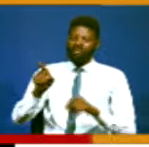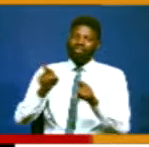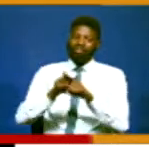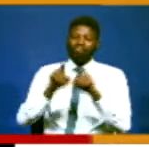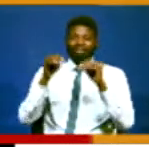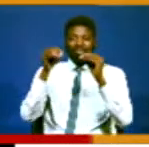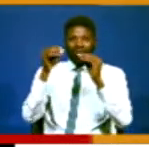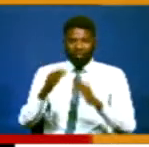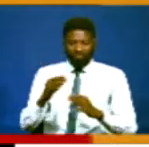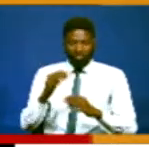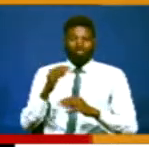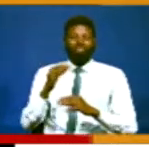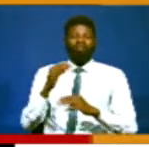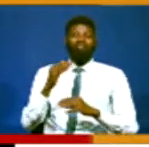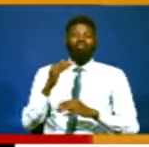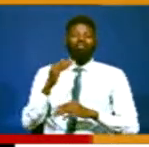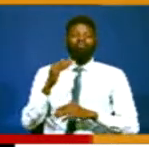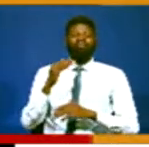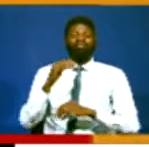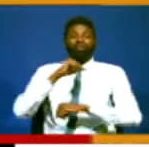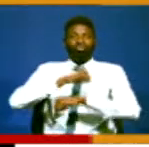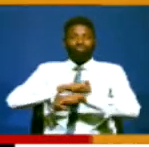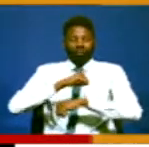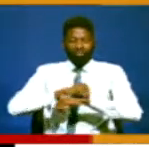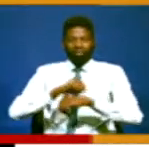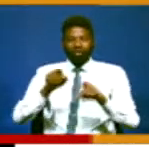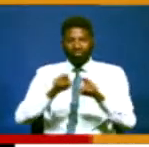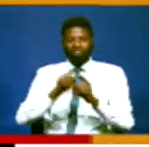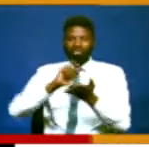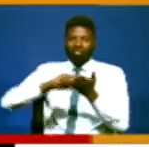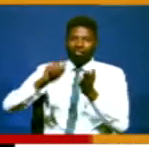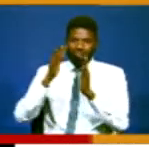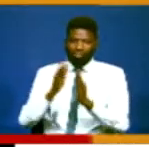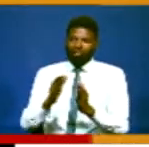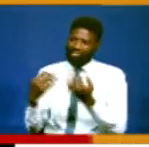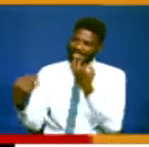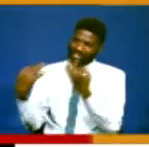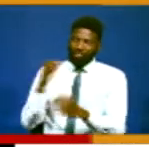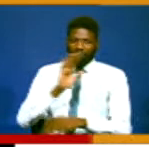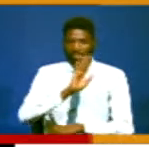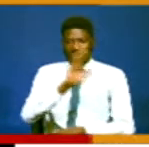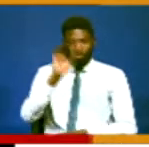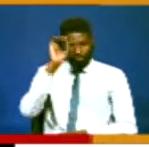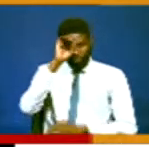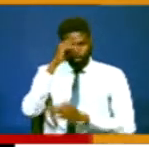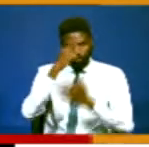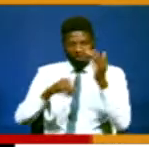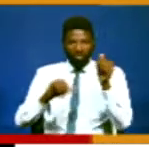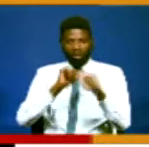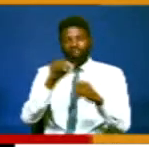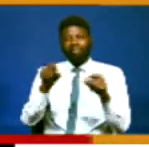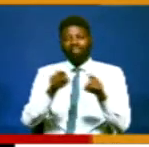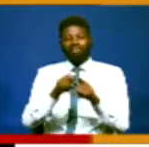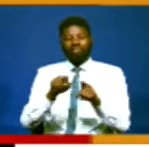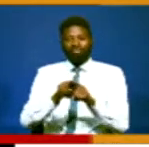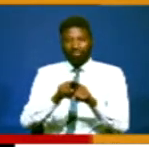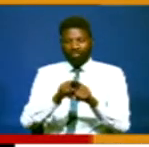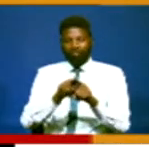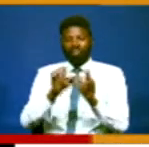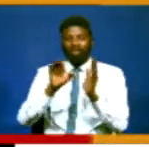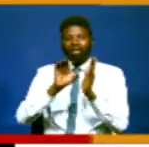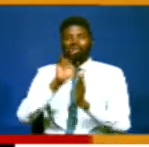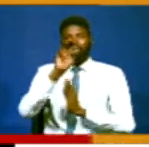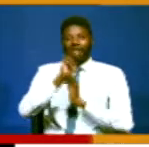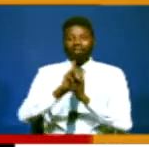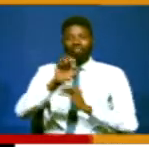na mwandishi. Wote tu wakitupatia tu fikra zao na mtazamo wao kuhusiana na mtaala huu mpya wa CBC.